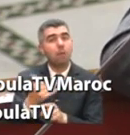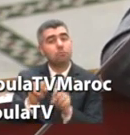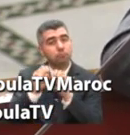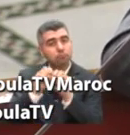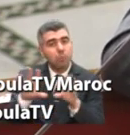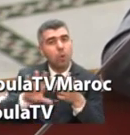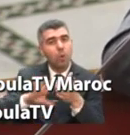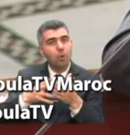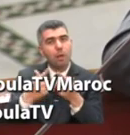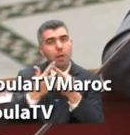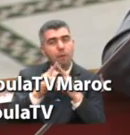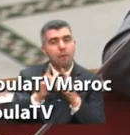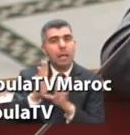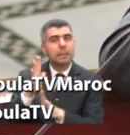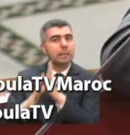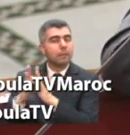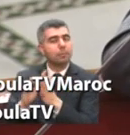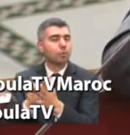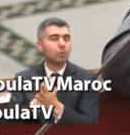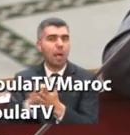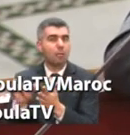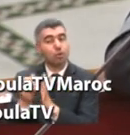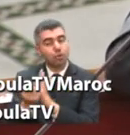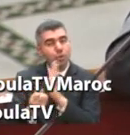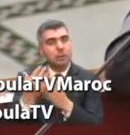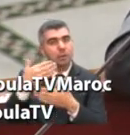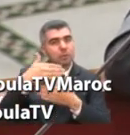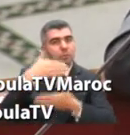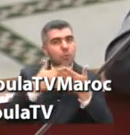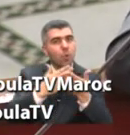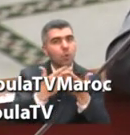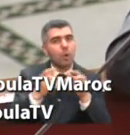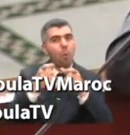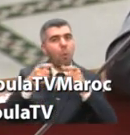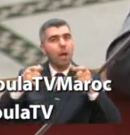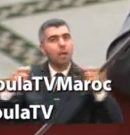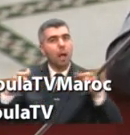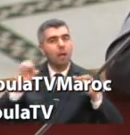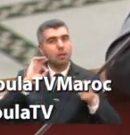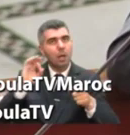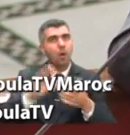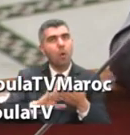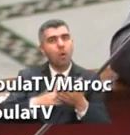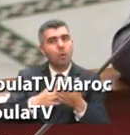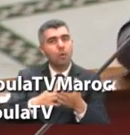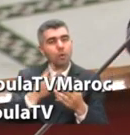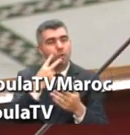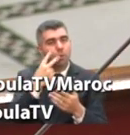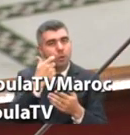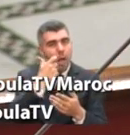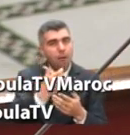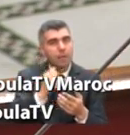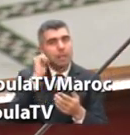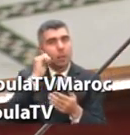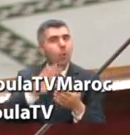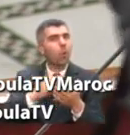لتطوير البنيات الموجودة حاليا، والتي سيتم تأهيلها وترشيدها في إطار شمولي يقوم على إعادة النظر في التكوينات التي تقدمها.